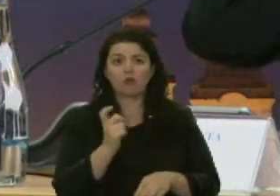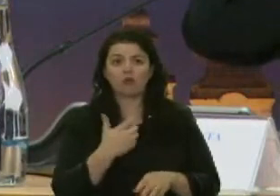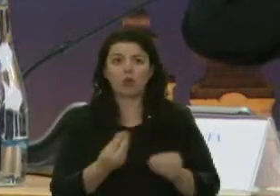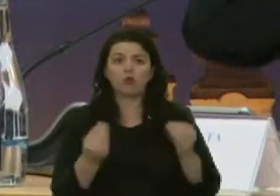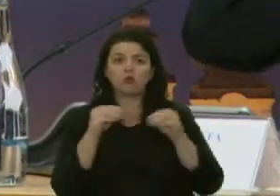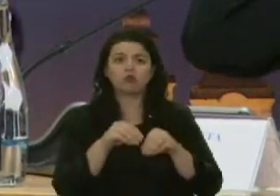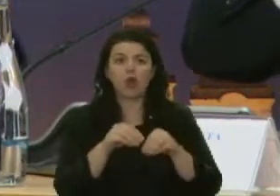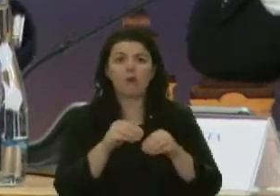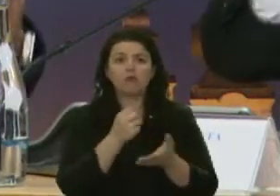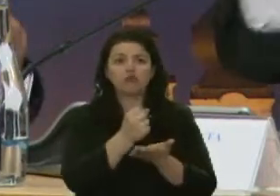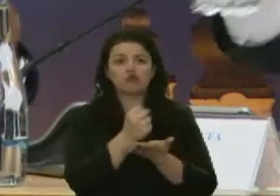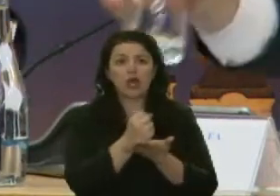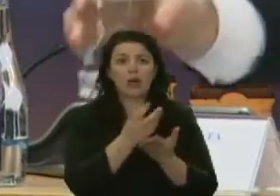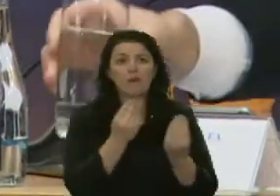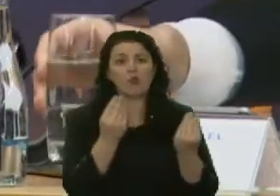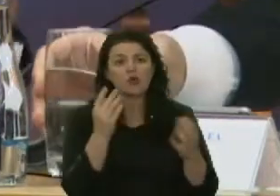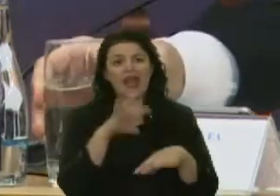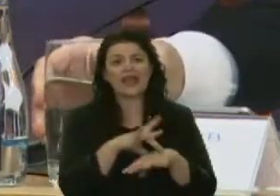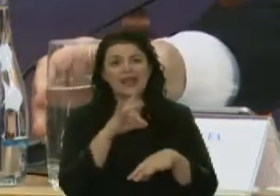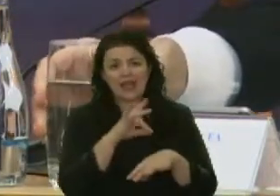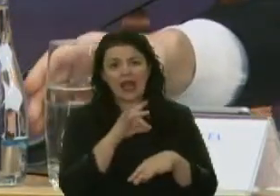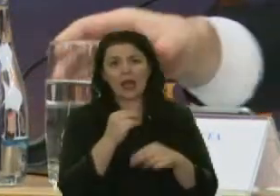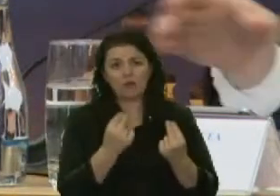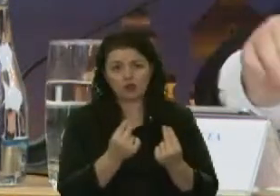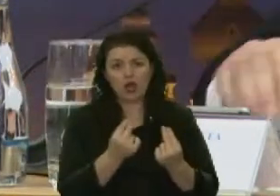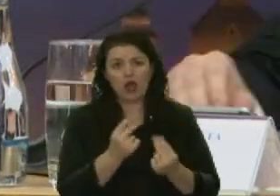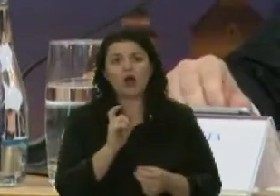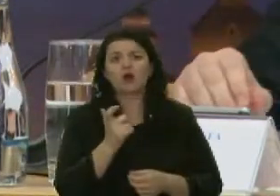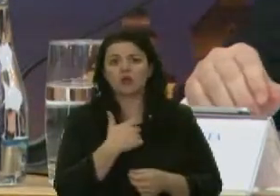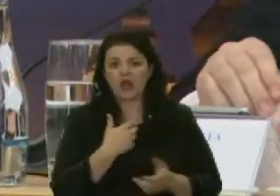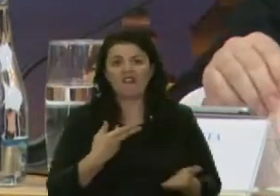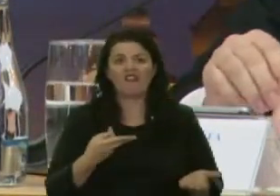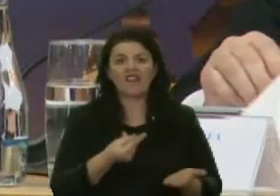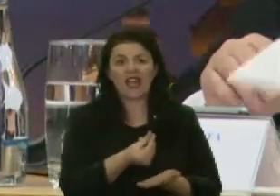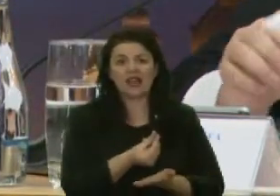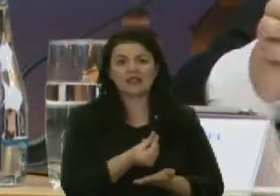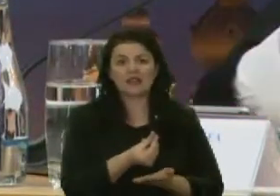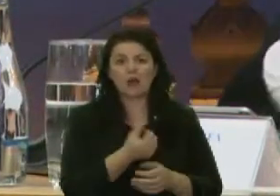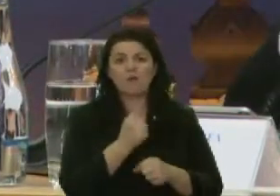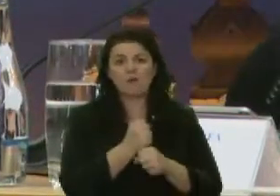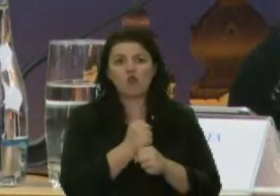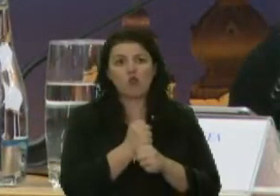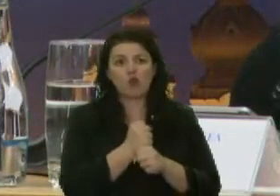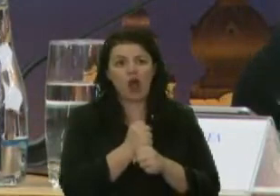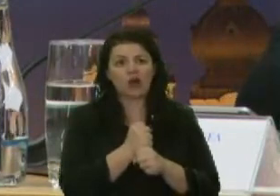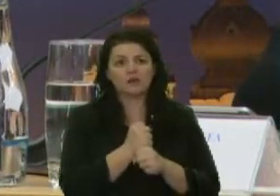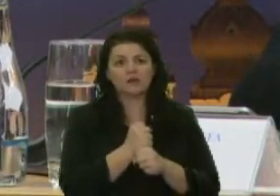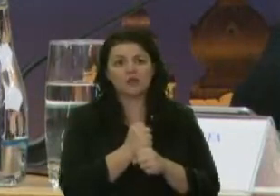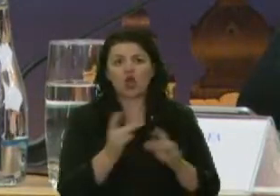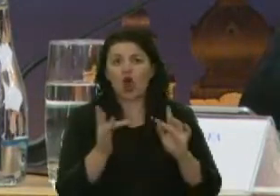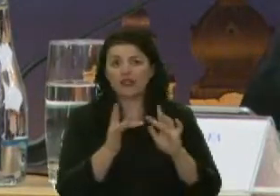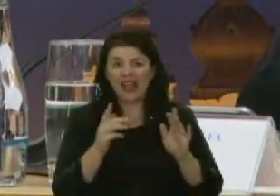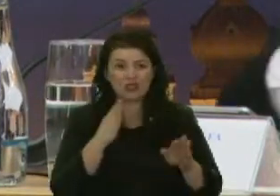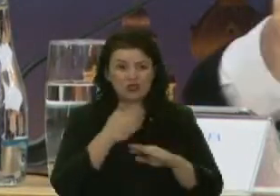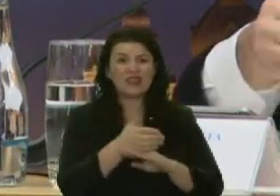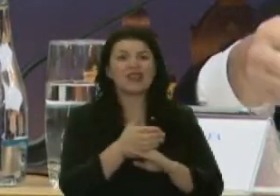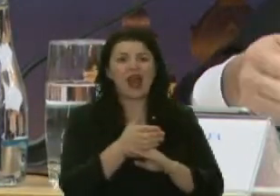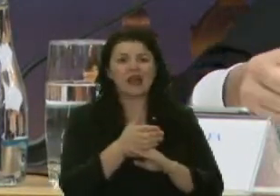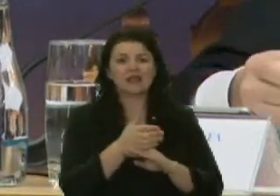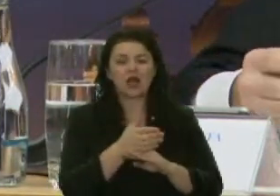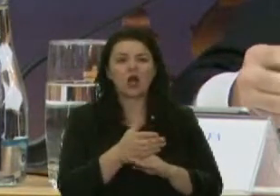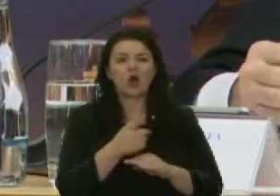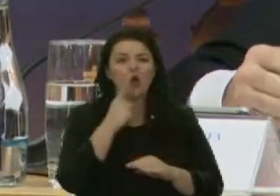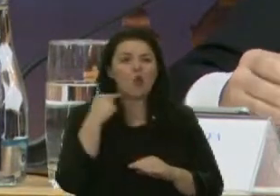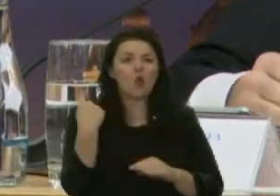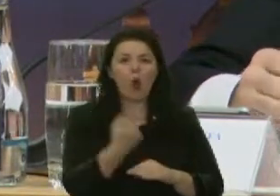buget cât mai multe dintre ideile bune pe care le putem finanța și munca dumneavoastră și contactul direct pe care l ați avut și l aveți în continuare cu